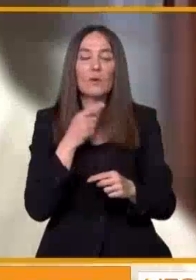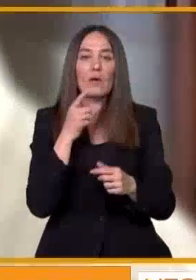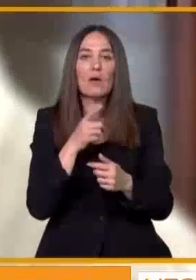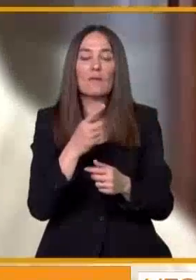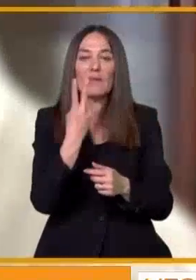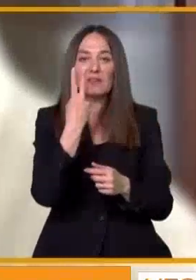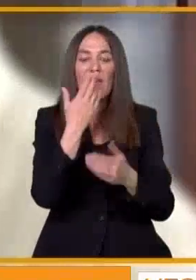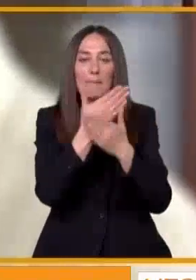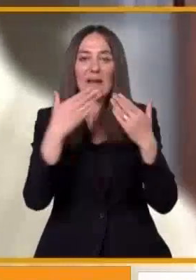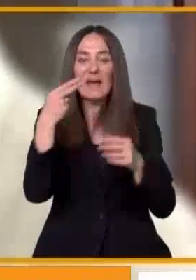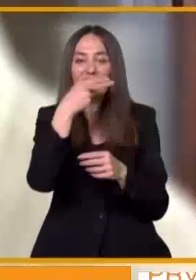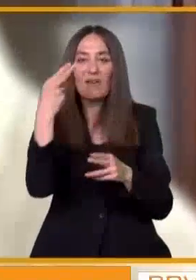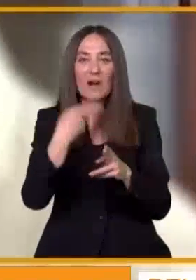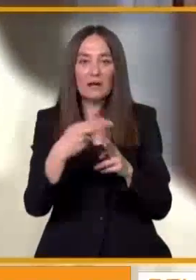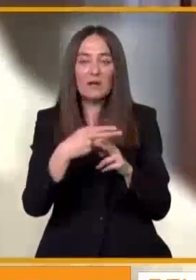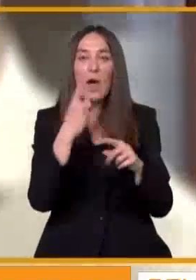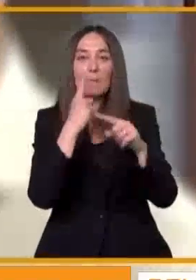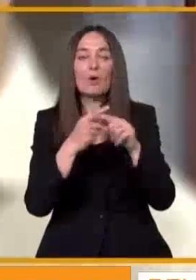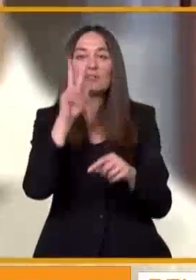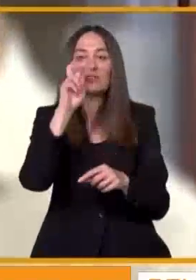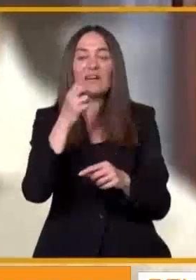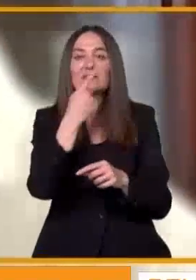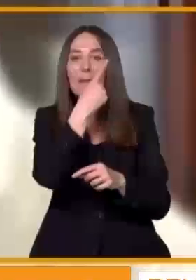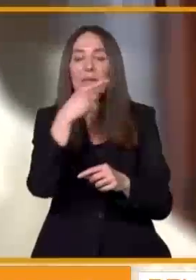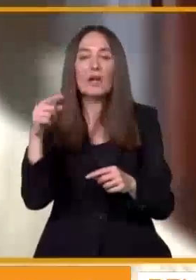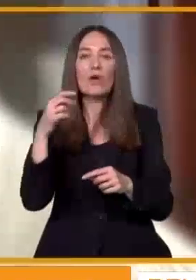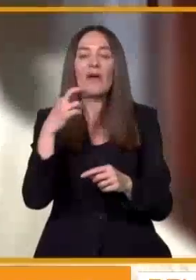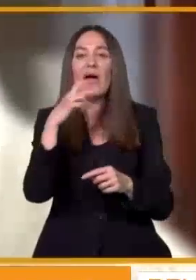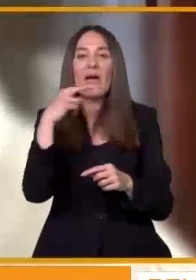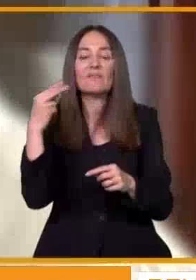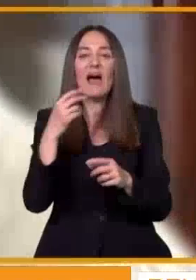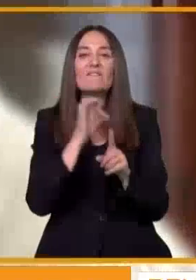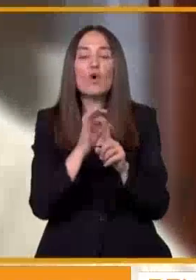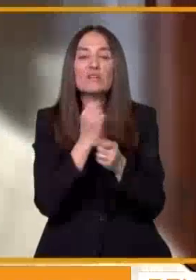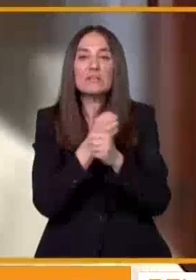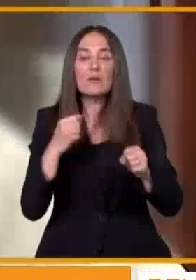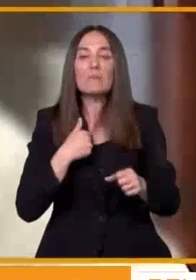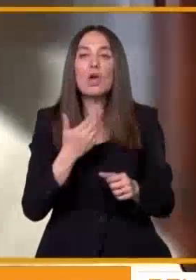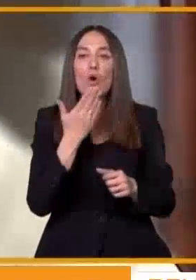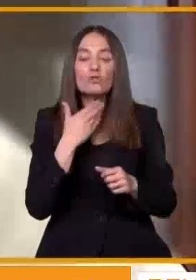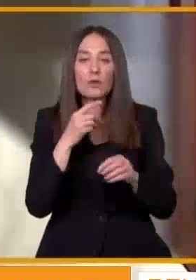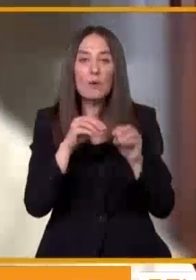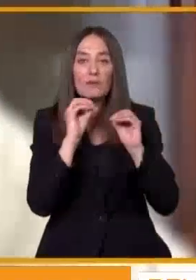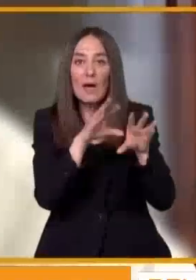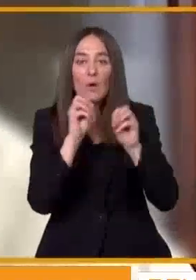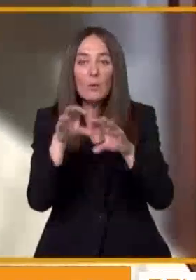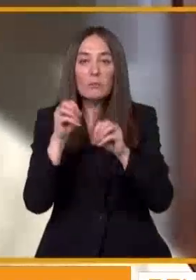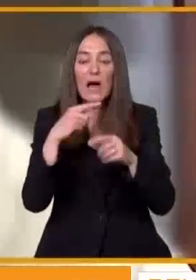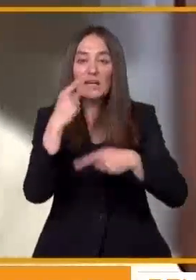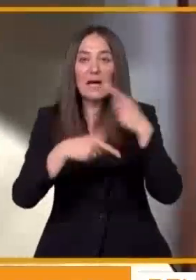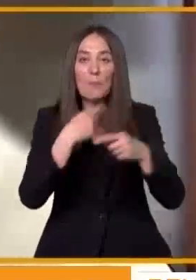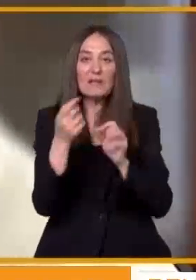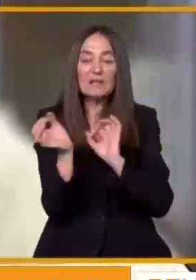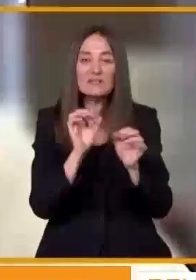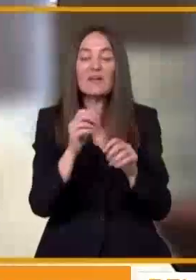Država garantuje 2 milijarde evra kredita plus 200 miliona evra preko fonda za razvoj. Dakle, hoćemo da upumpamo taj novac za obrtna sredstva,